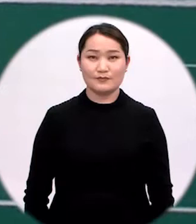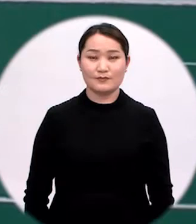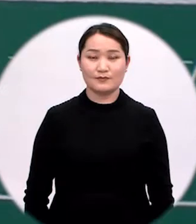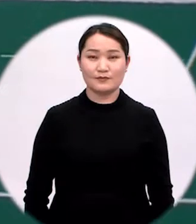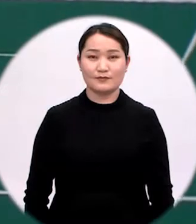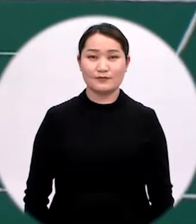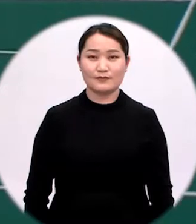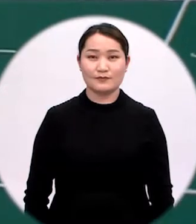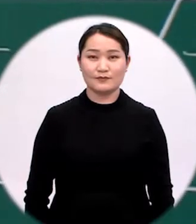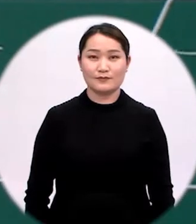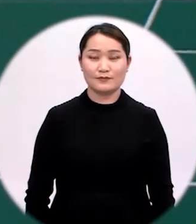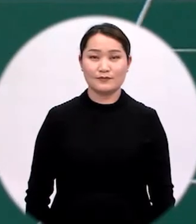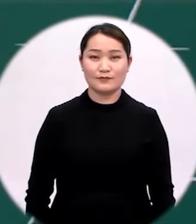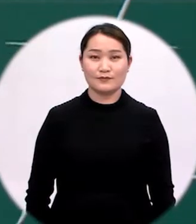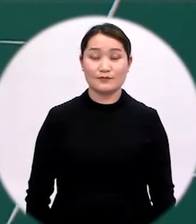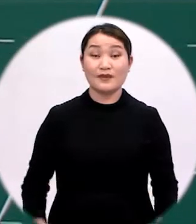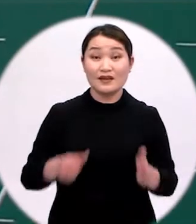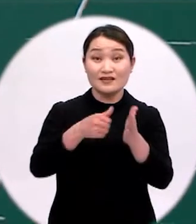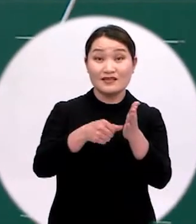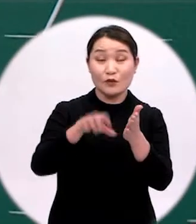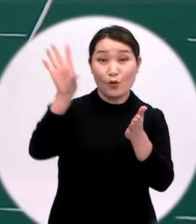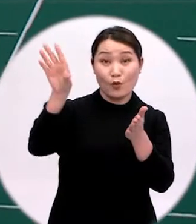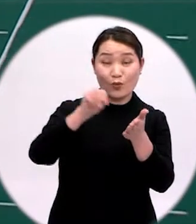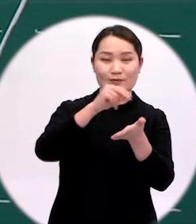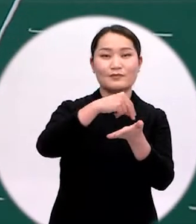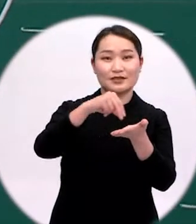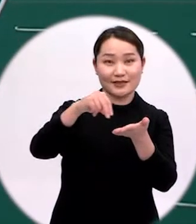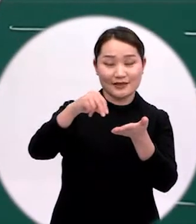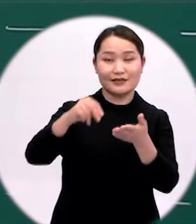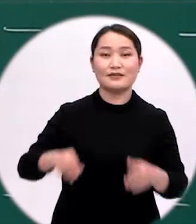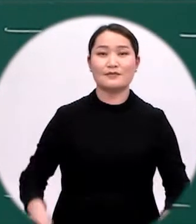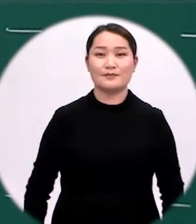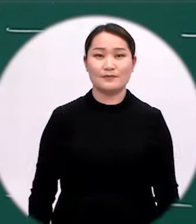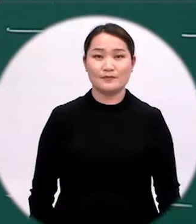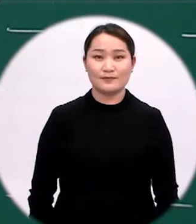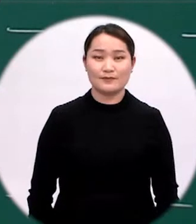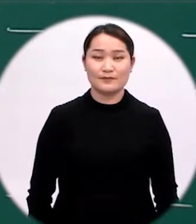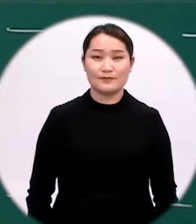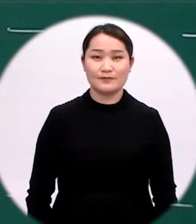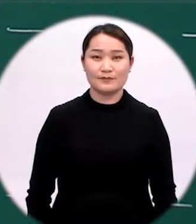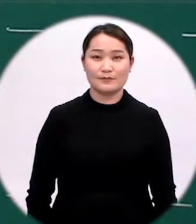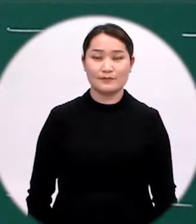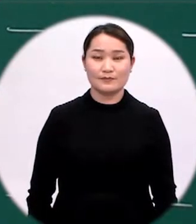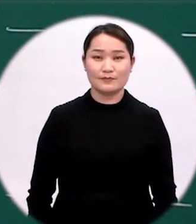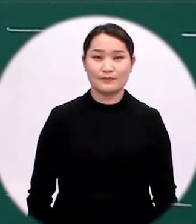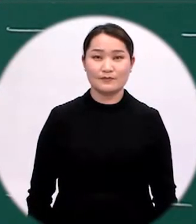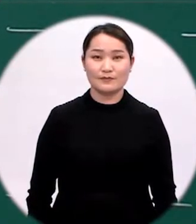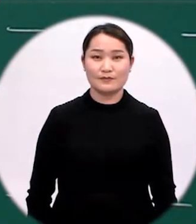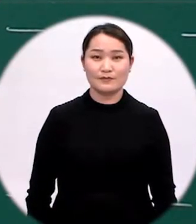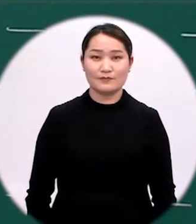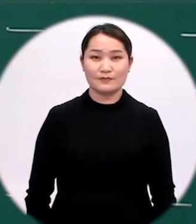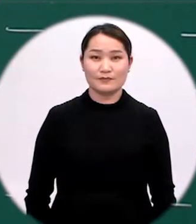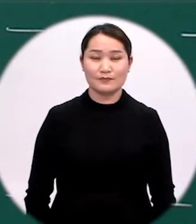дугуй. За тэмдэгтэй бичээрэй хүүхдүүдээ. Богино шулуу, хөндлөн шулуу,